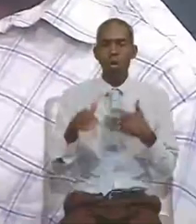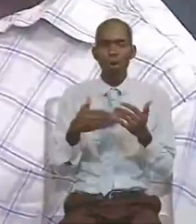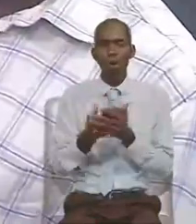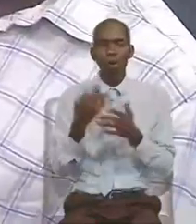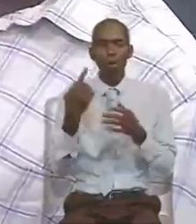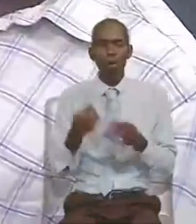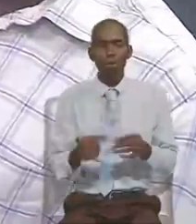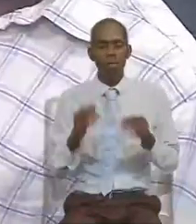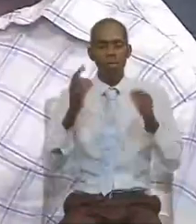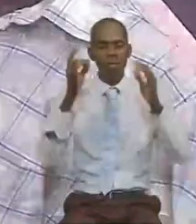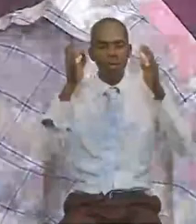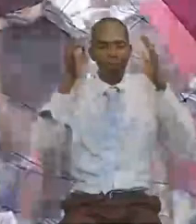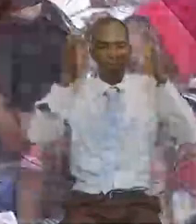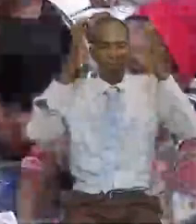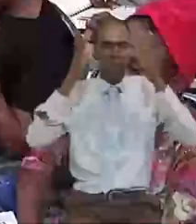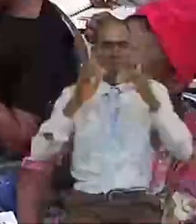malin.